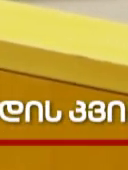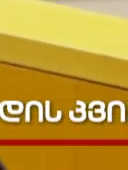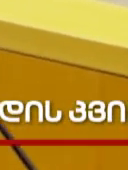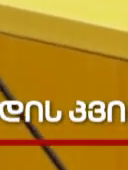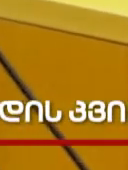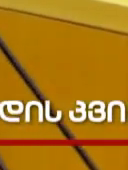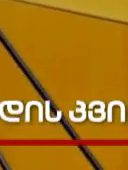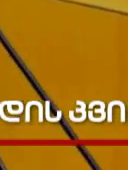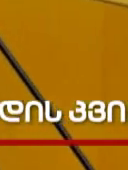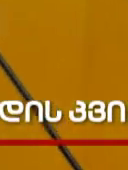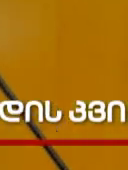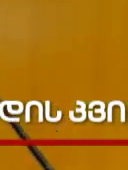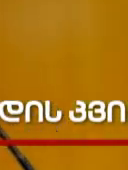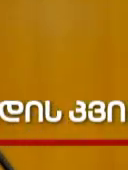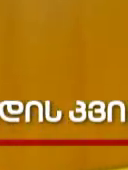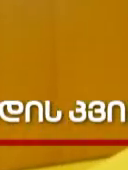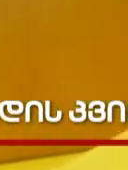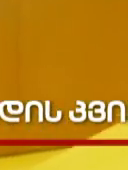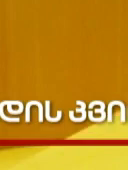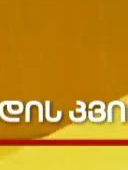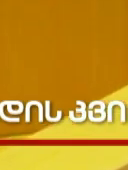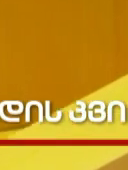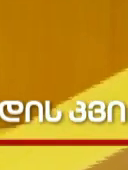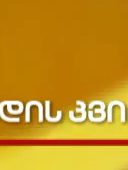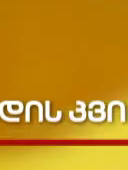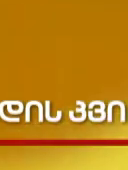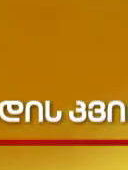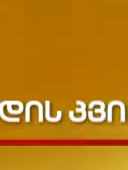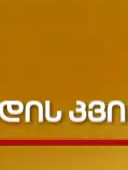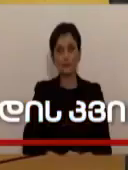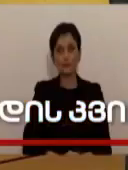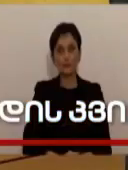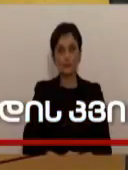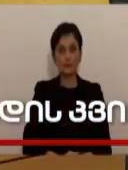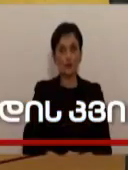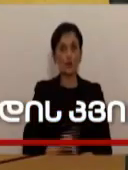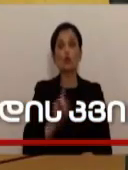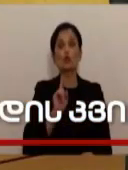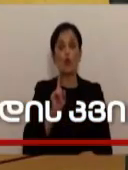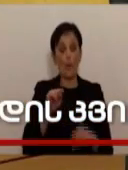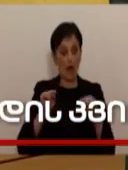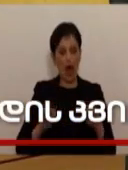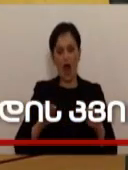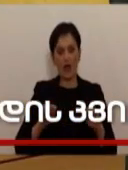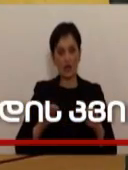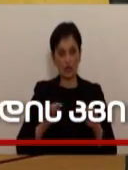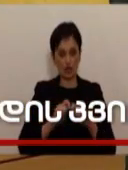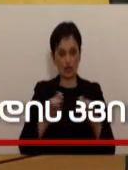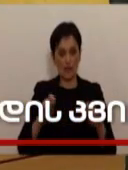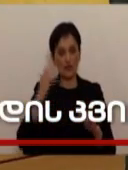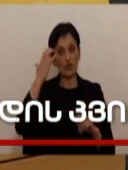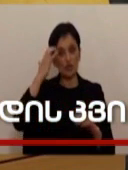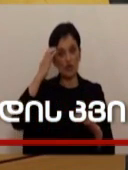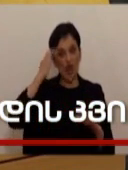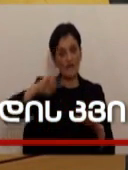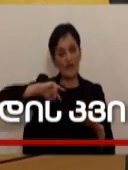კითხვა. Რა გარანტიები აქვთ დღეს საქართველოს მოქალაქეებს, რომ აქ შექმნილი შავი